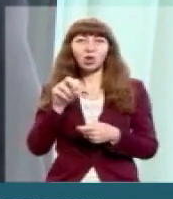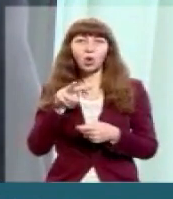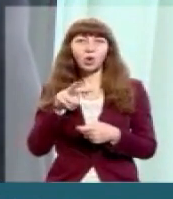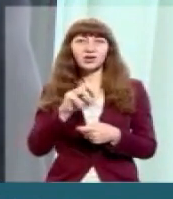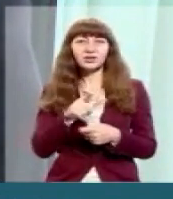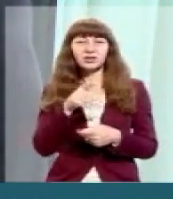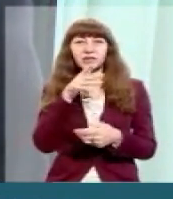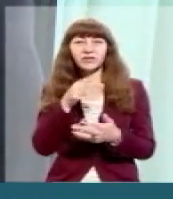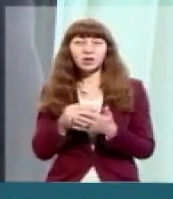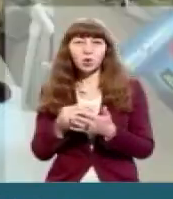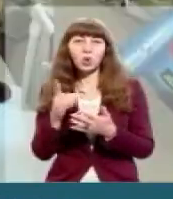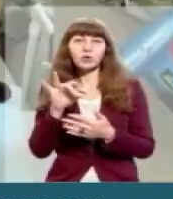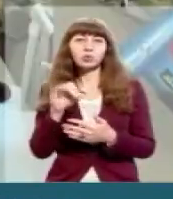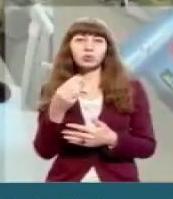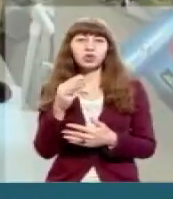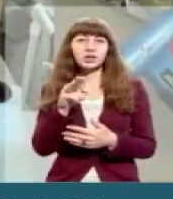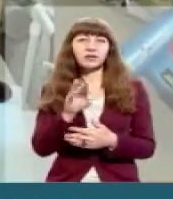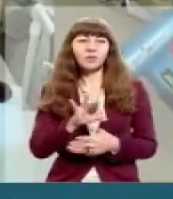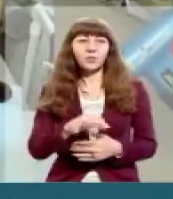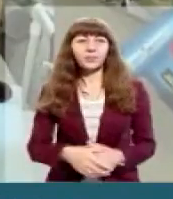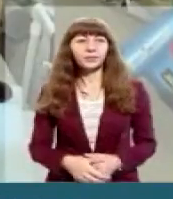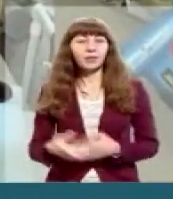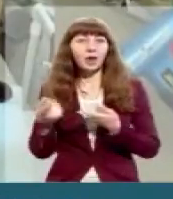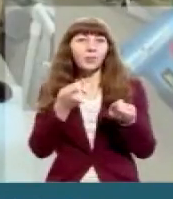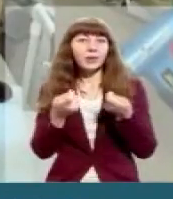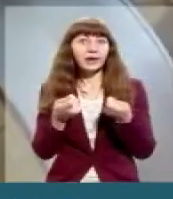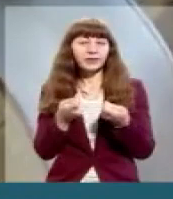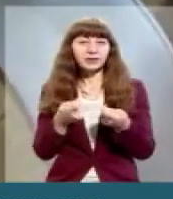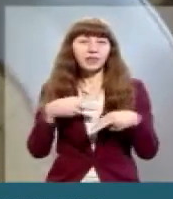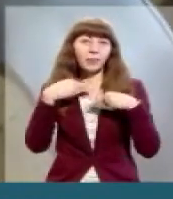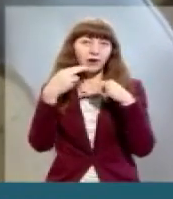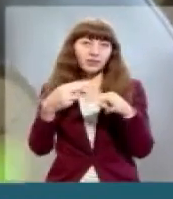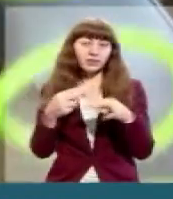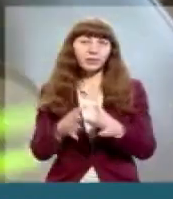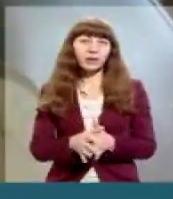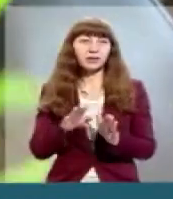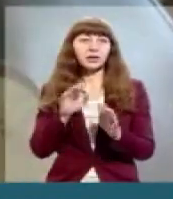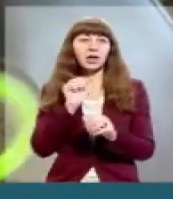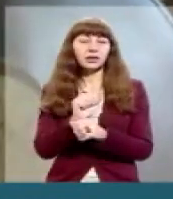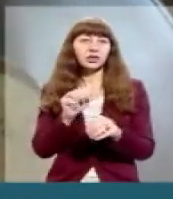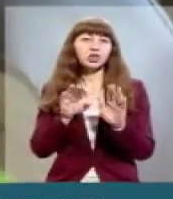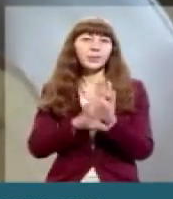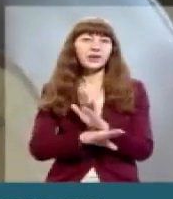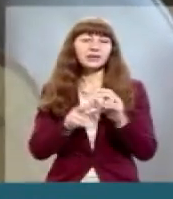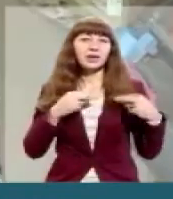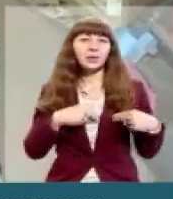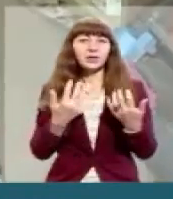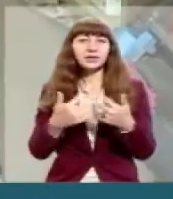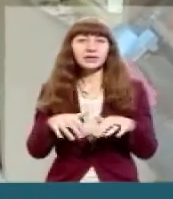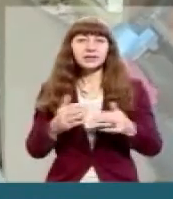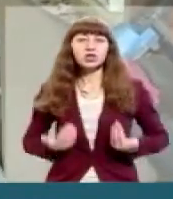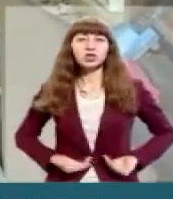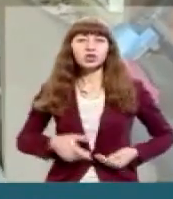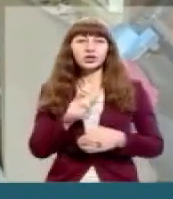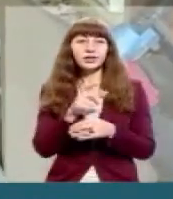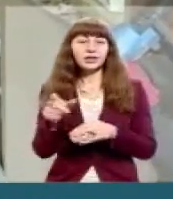болатын 97 сұраныс түсті. Үкімет тұрғындар арасындағы жұмыссыздықты шектеуге де баса назар аударудан. Осы мақсатты жүзеге асыру